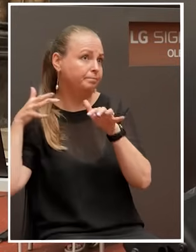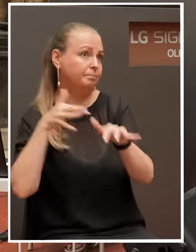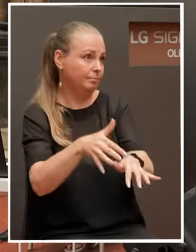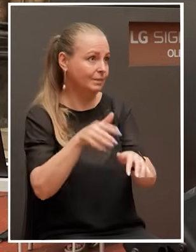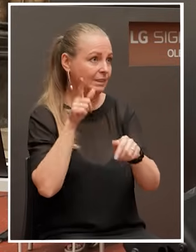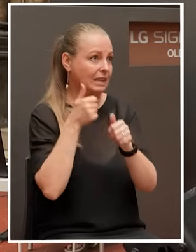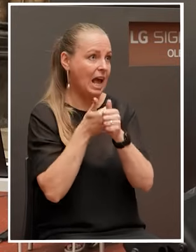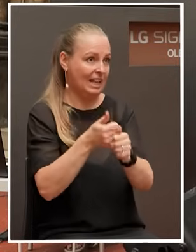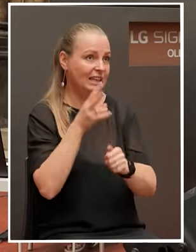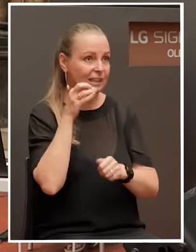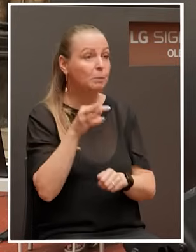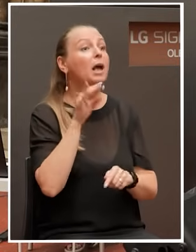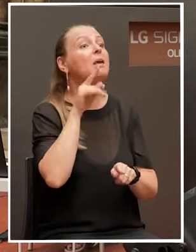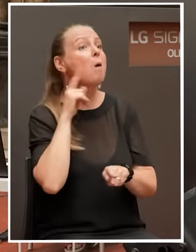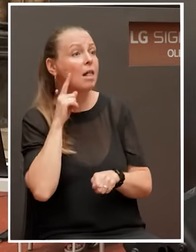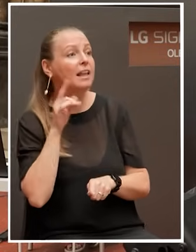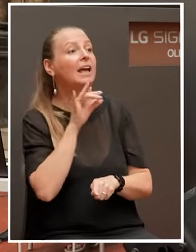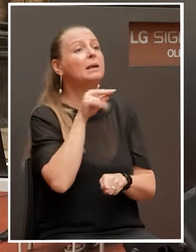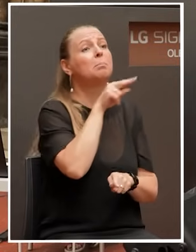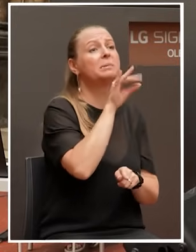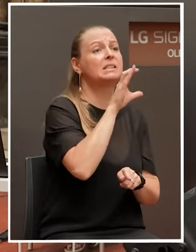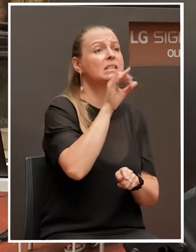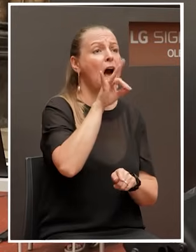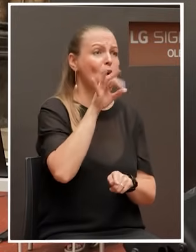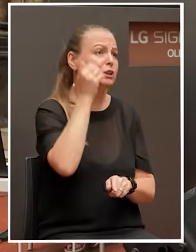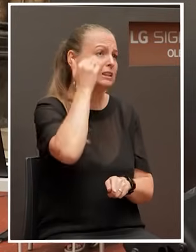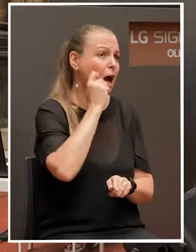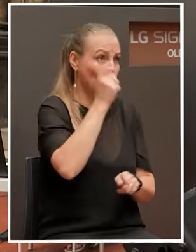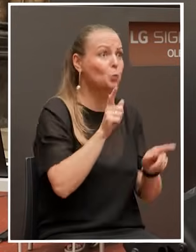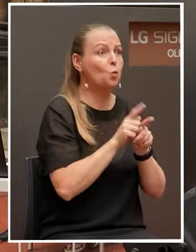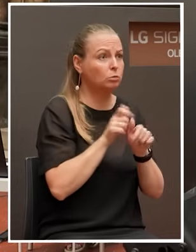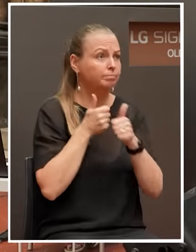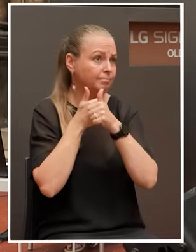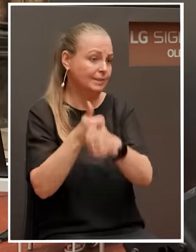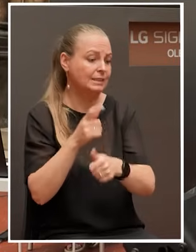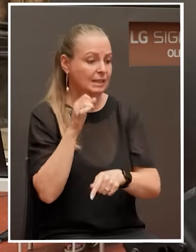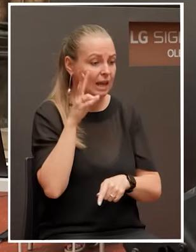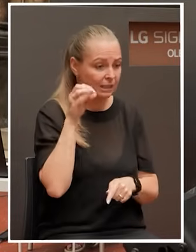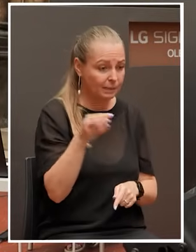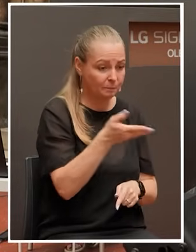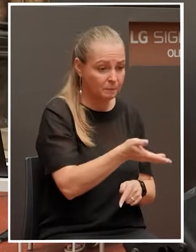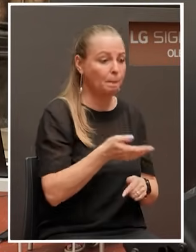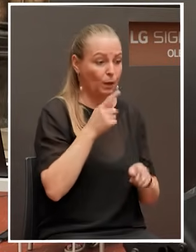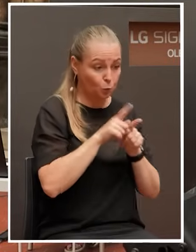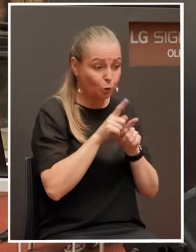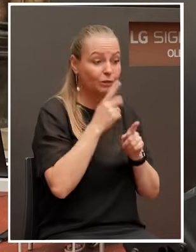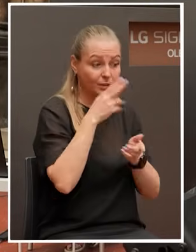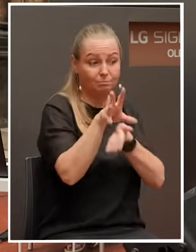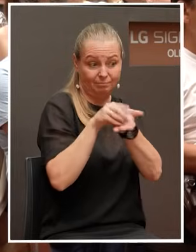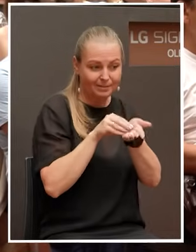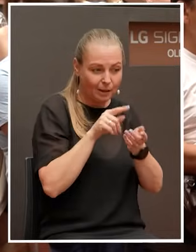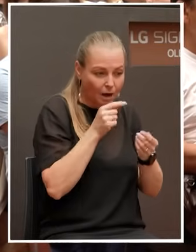за ним пошли старики вроде Камиля Писсаро. Вот на той же выставке он выставил вот этот сбор яблок, которые, видите, тоже